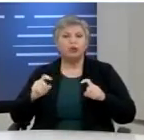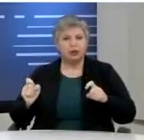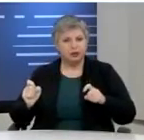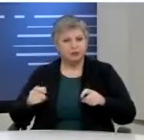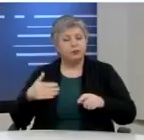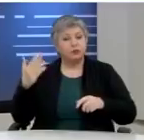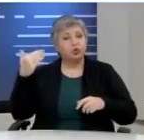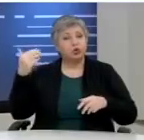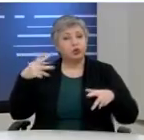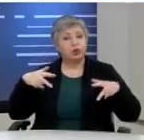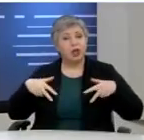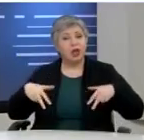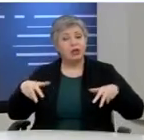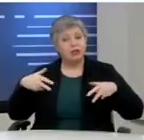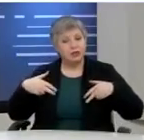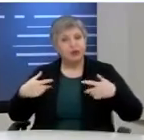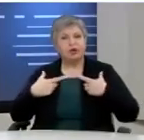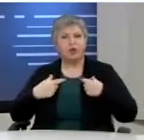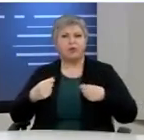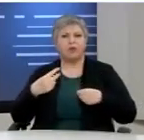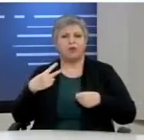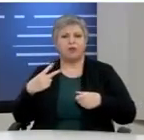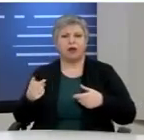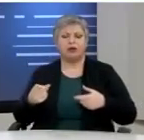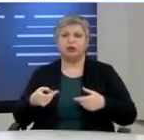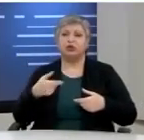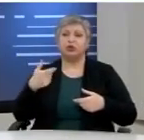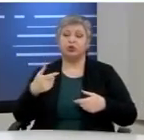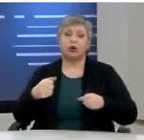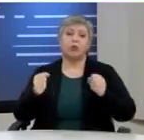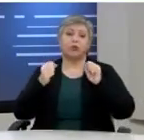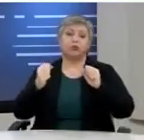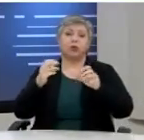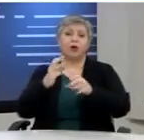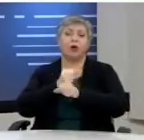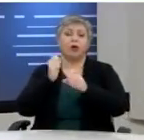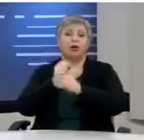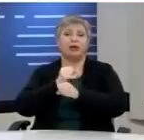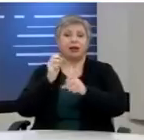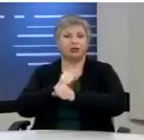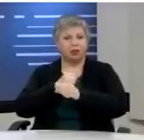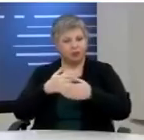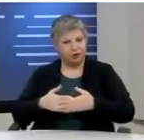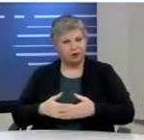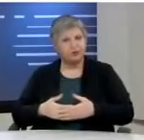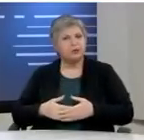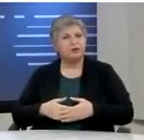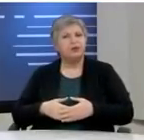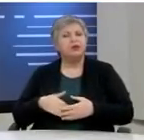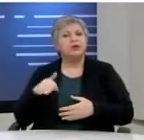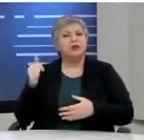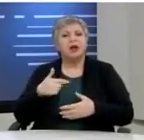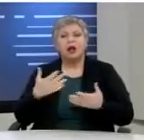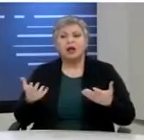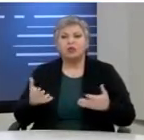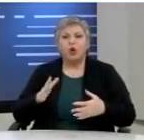στελέχη της τότε, με δημόσιες δηλώσεις τους, πανηγύριζαν πάλι προς θρέψη της διαρκώς παραπλανημένης